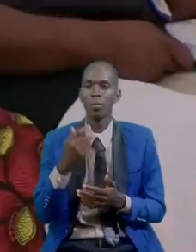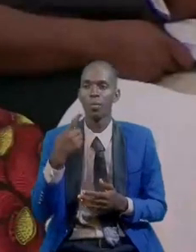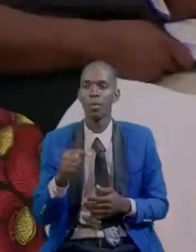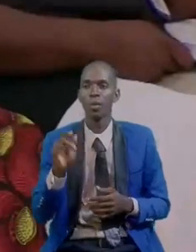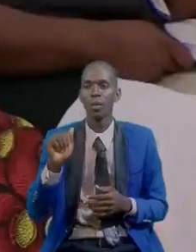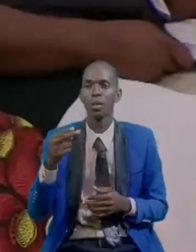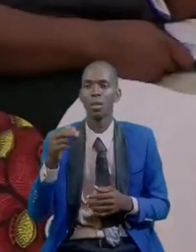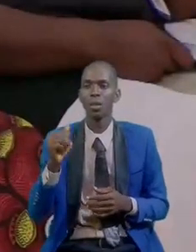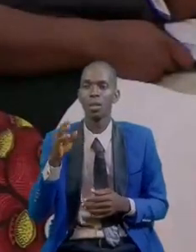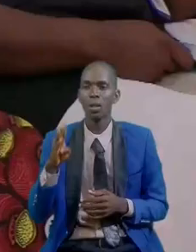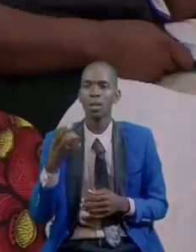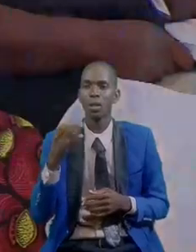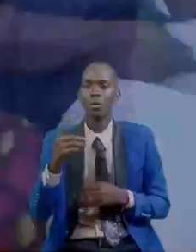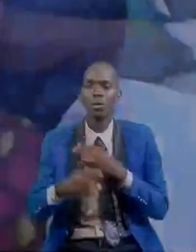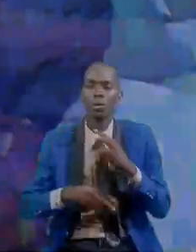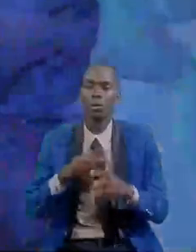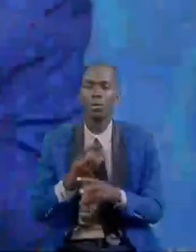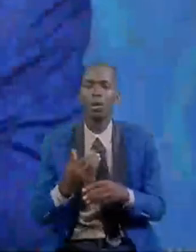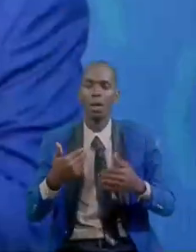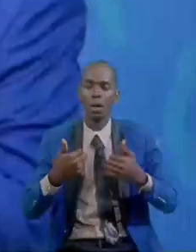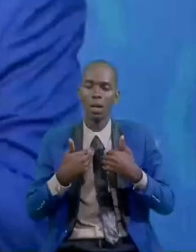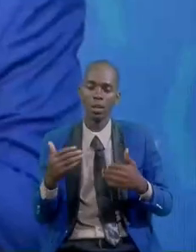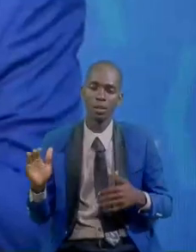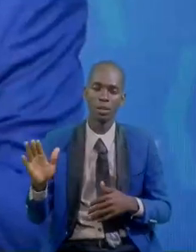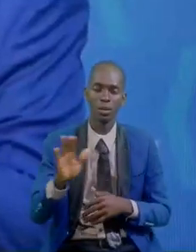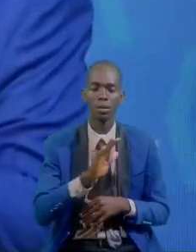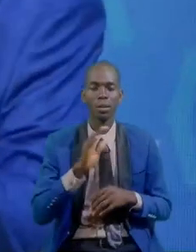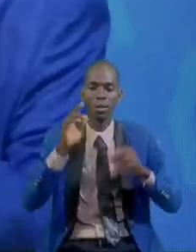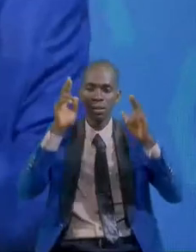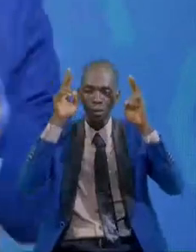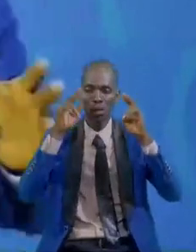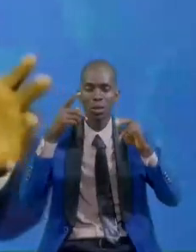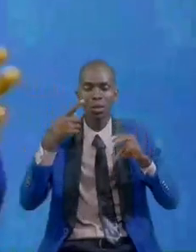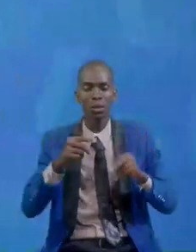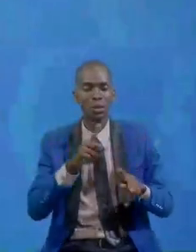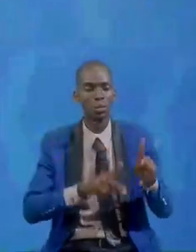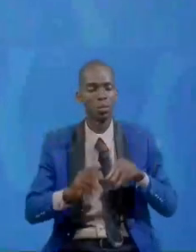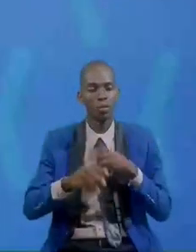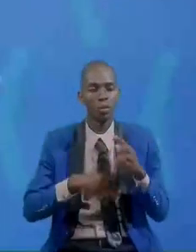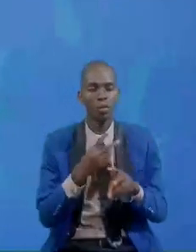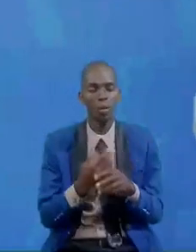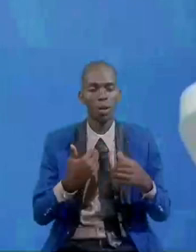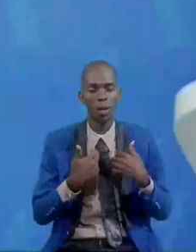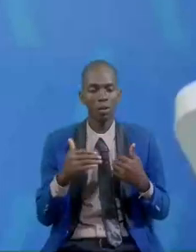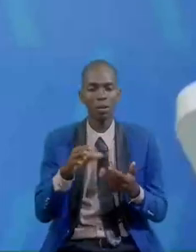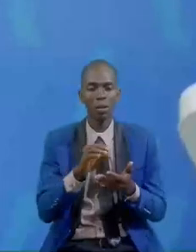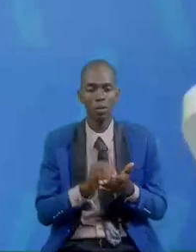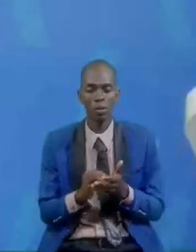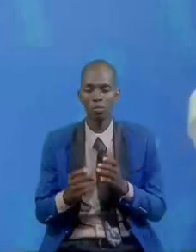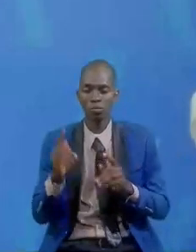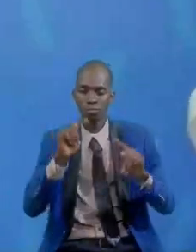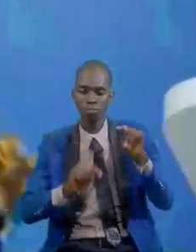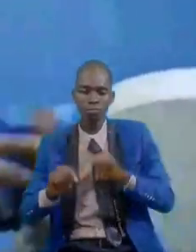Les achats du monde ont leur char. Les achats du monde ont leur technologie. Les achats du